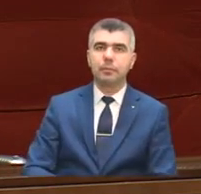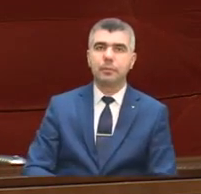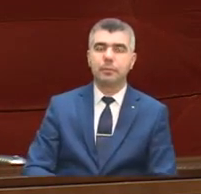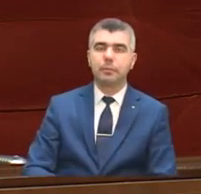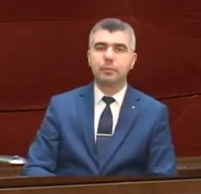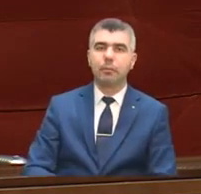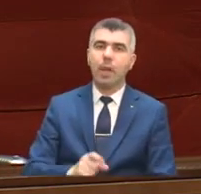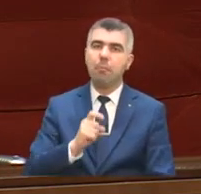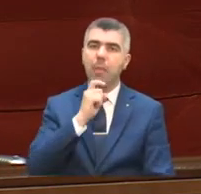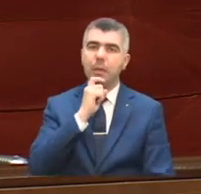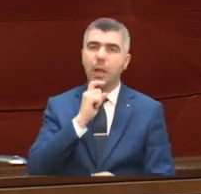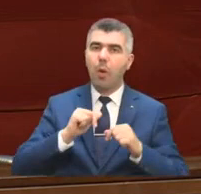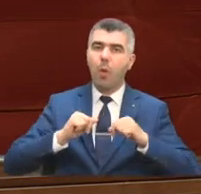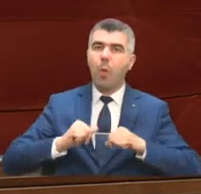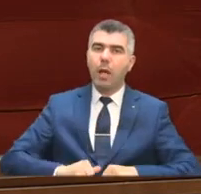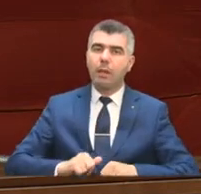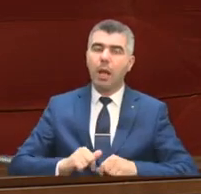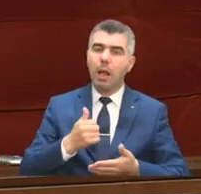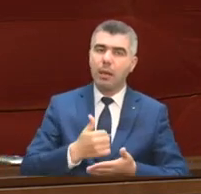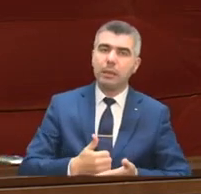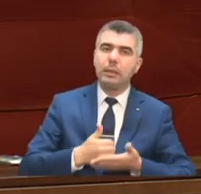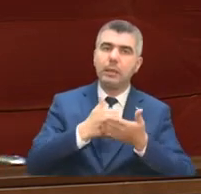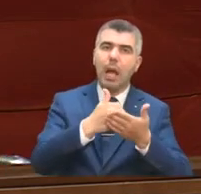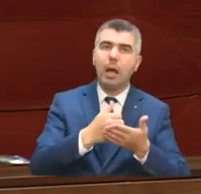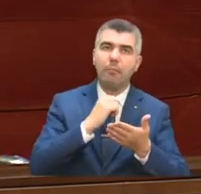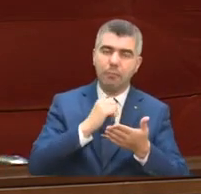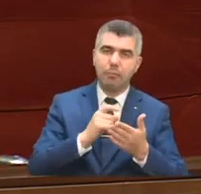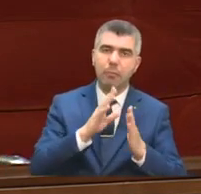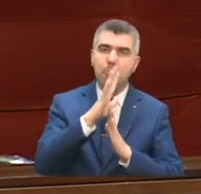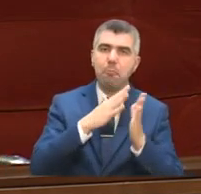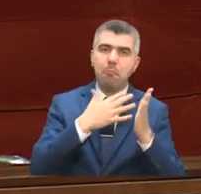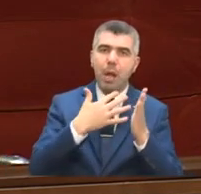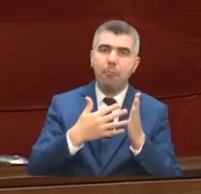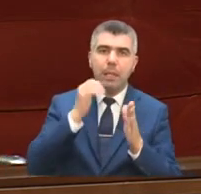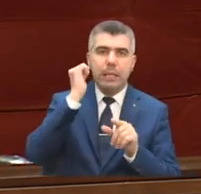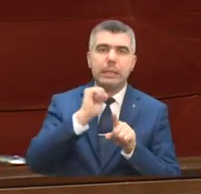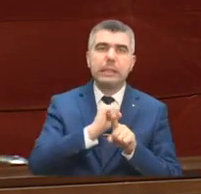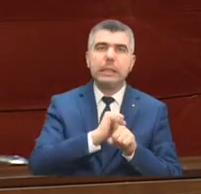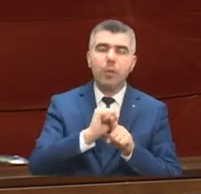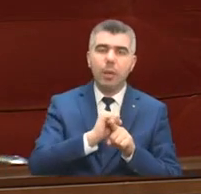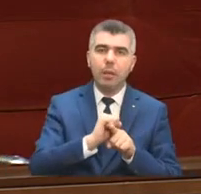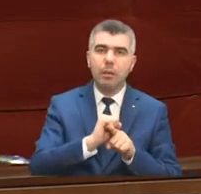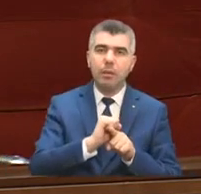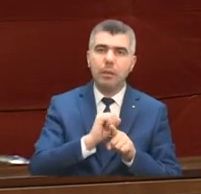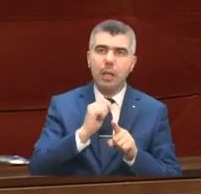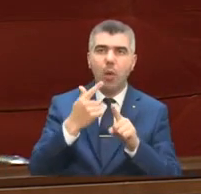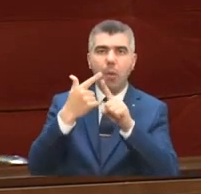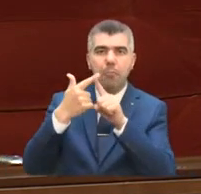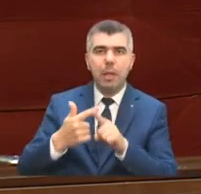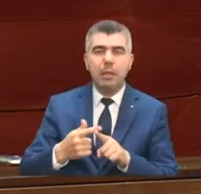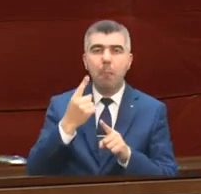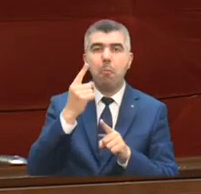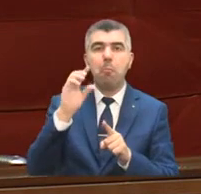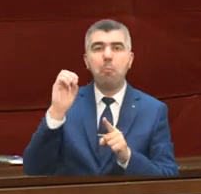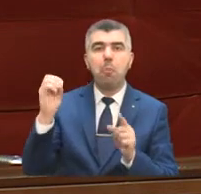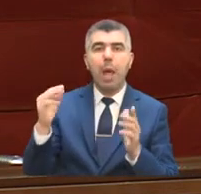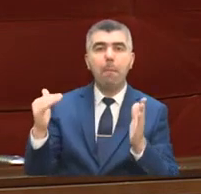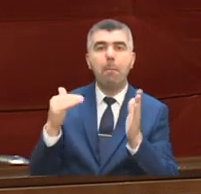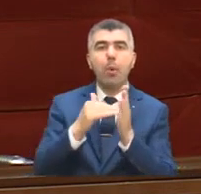ما زالت الوزارة تدعم البرامج التكوينية بقدرة مالية ديال 100 مليون ديال الدرهم كل